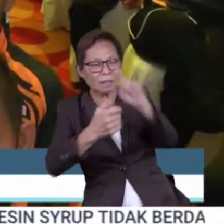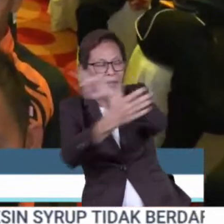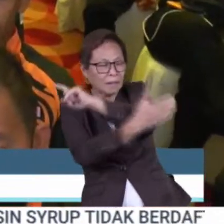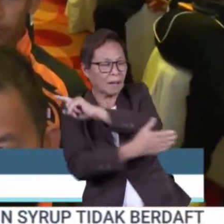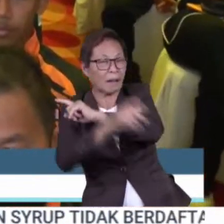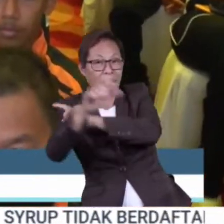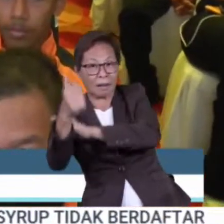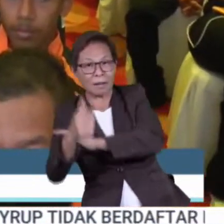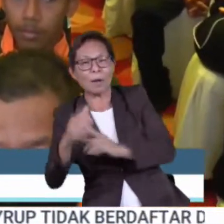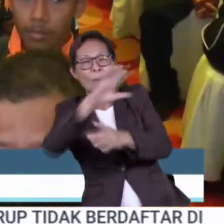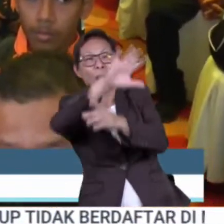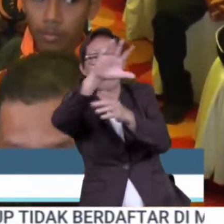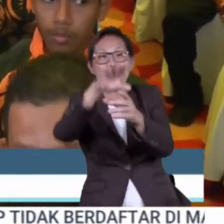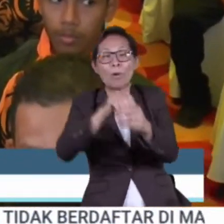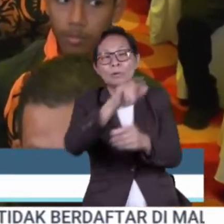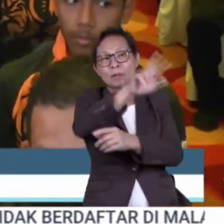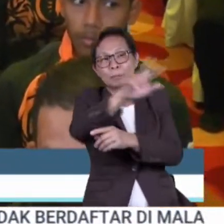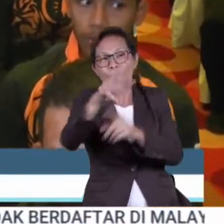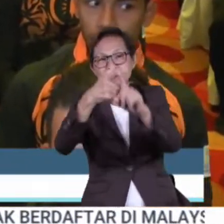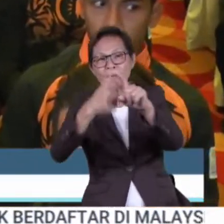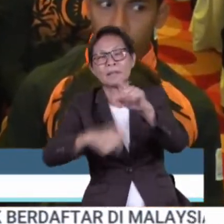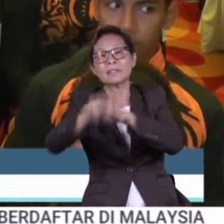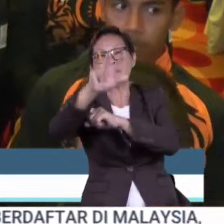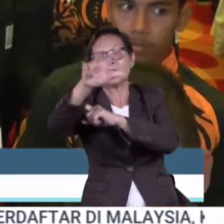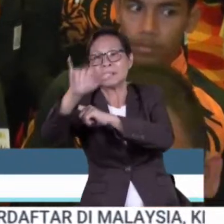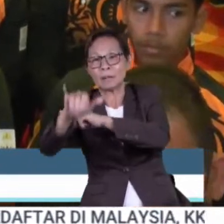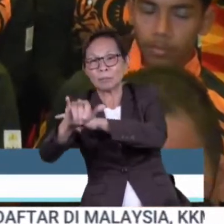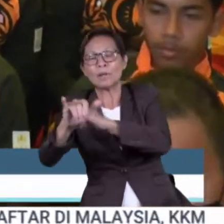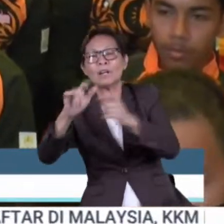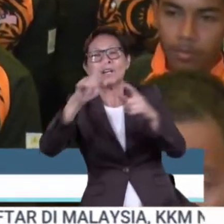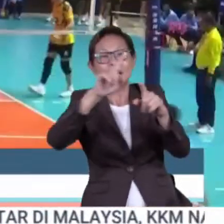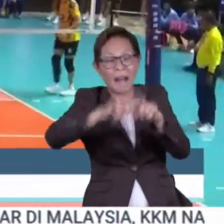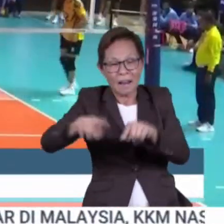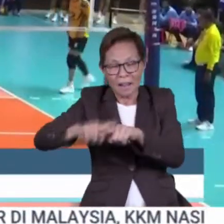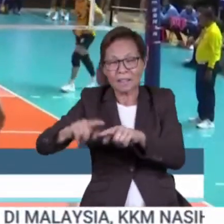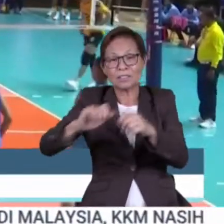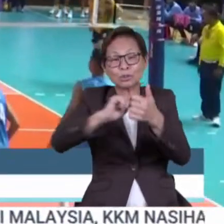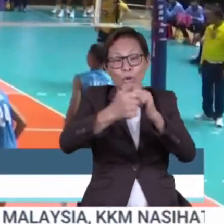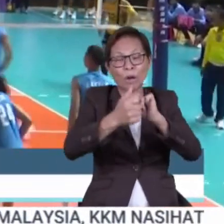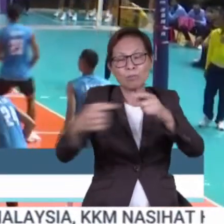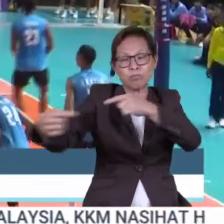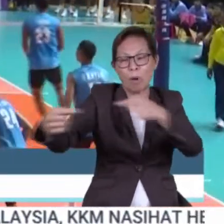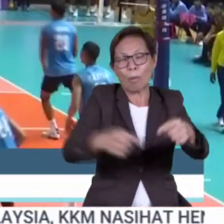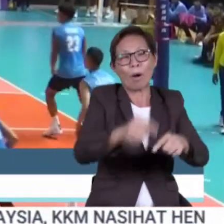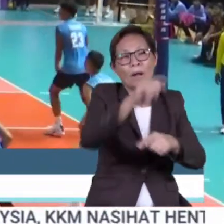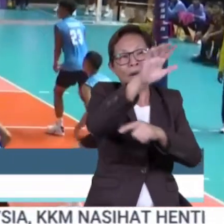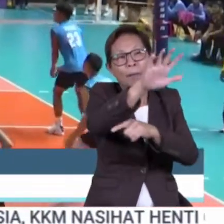lain. Ia melibatkan 33 daripada 36 jenis sukan yang dipertandingkan iaitu